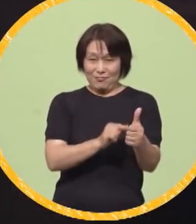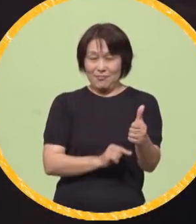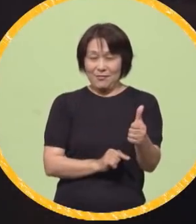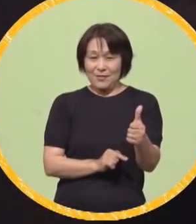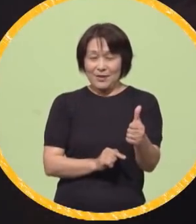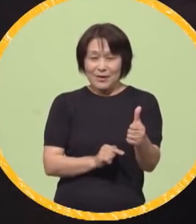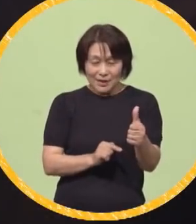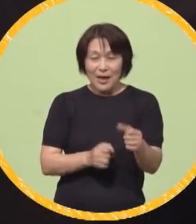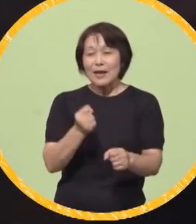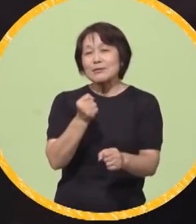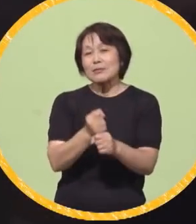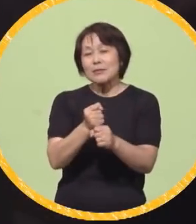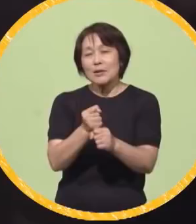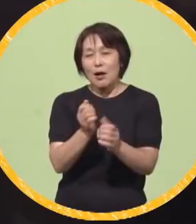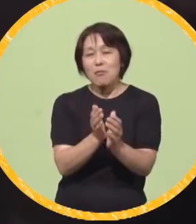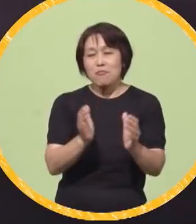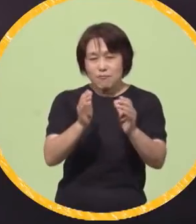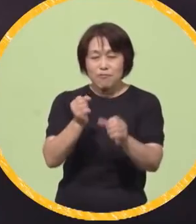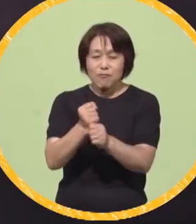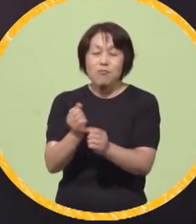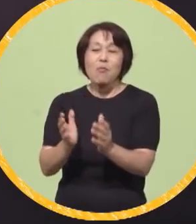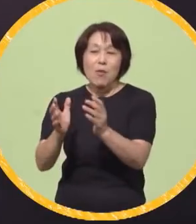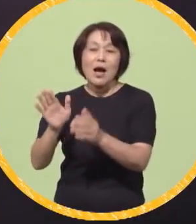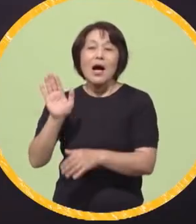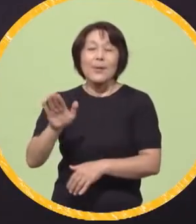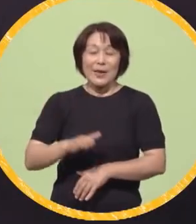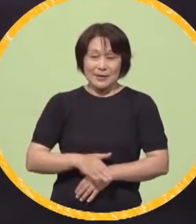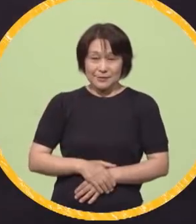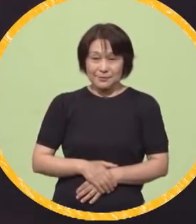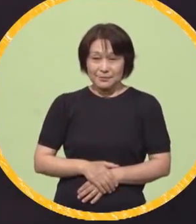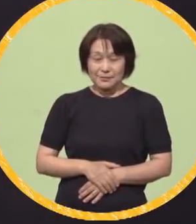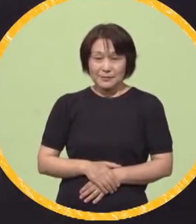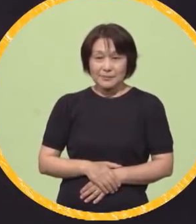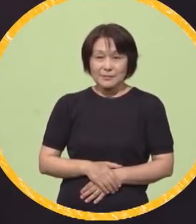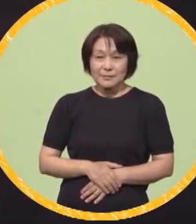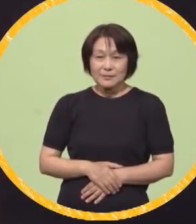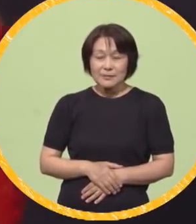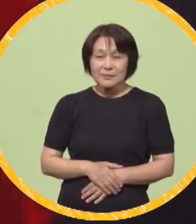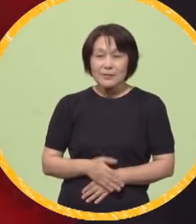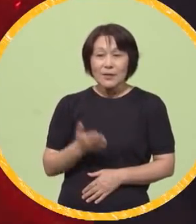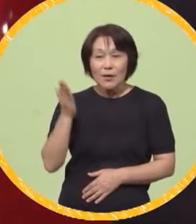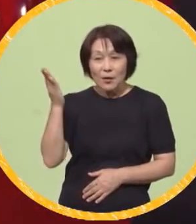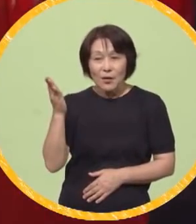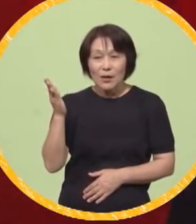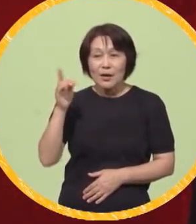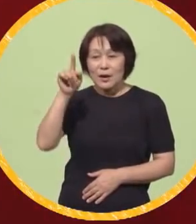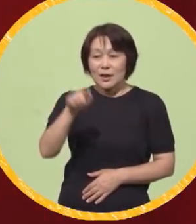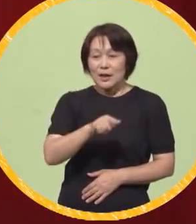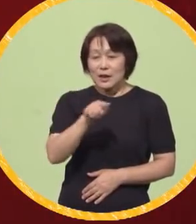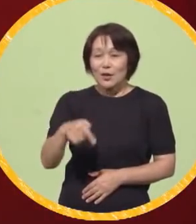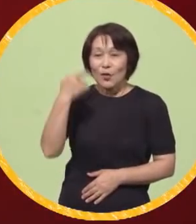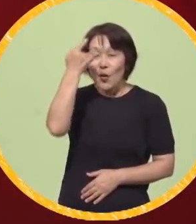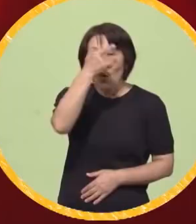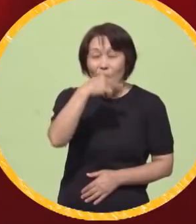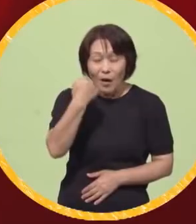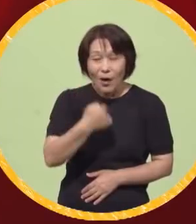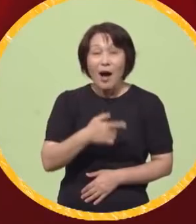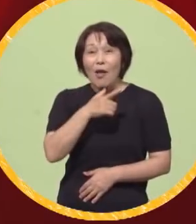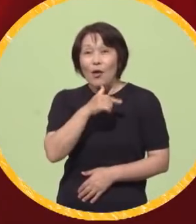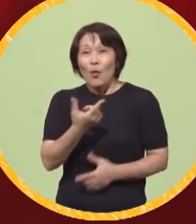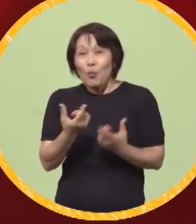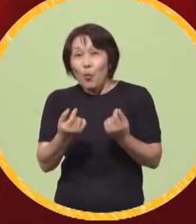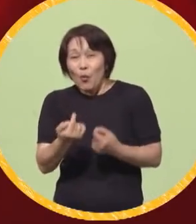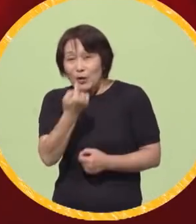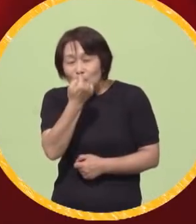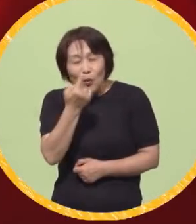品も数点残しておりますね。 へ、 はい、よく見てみますとまるで人の顔のような。 やっぱりそうですか。 はい、 ち